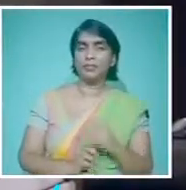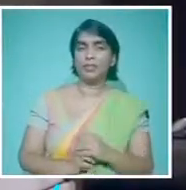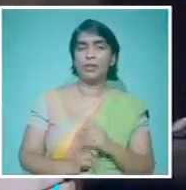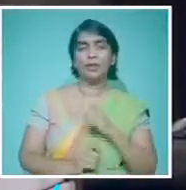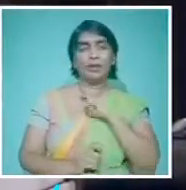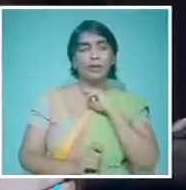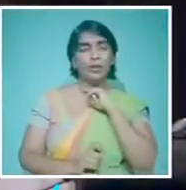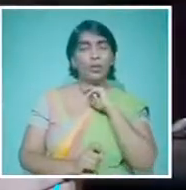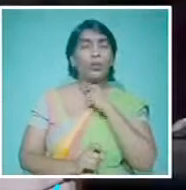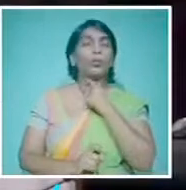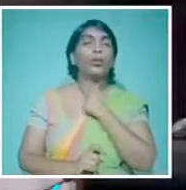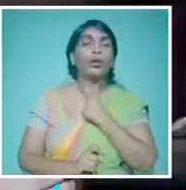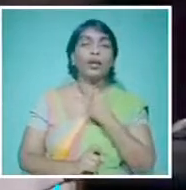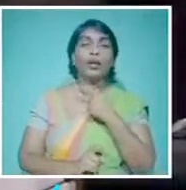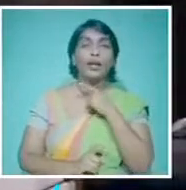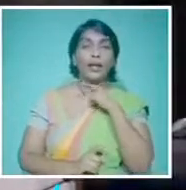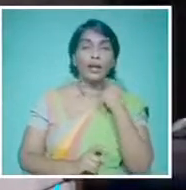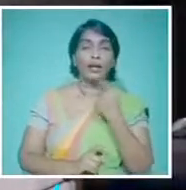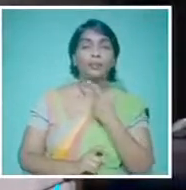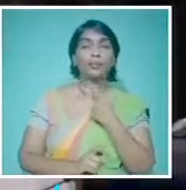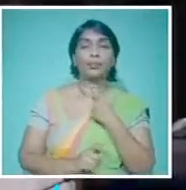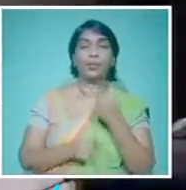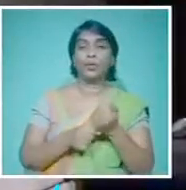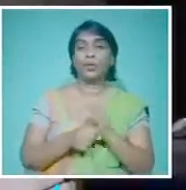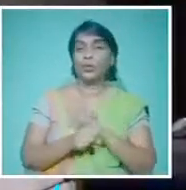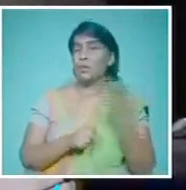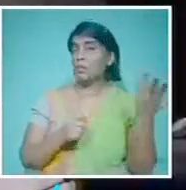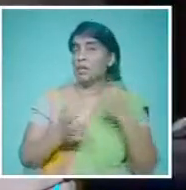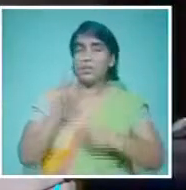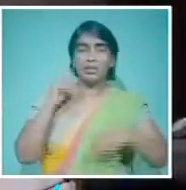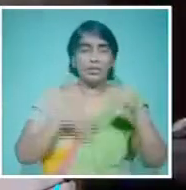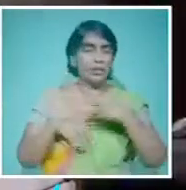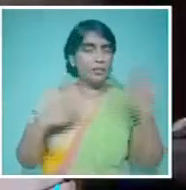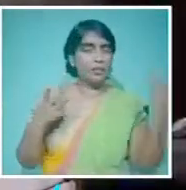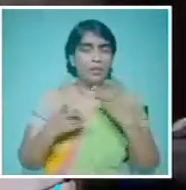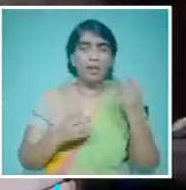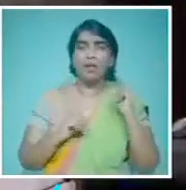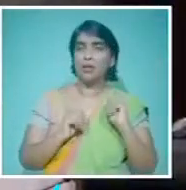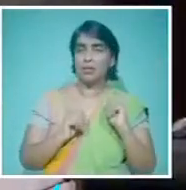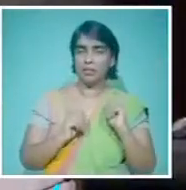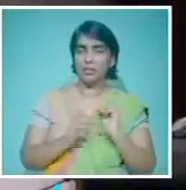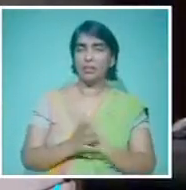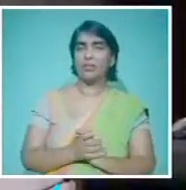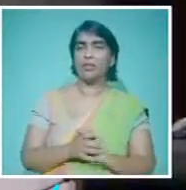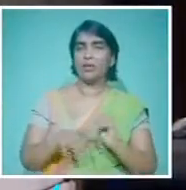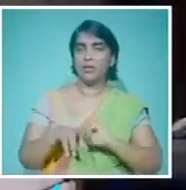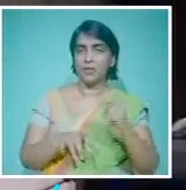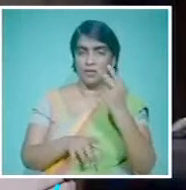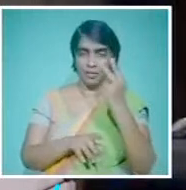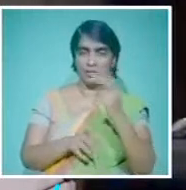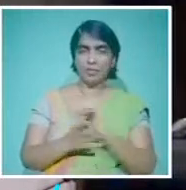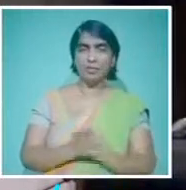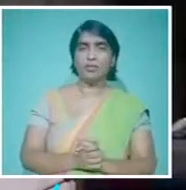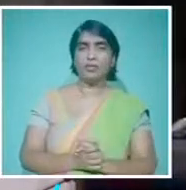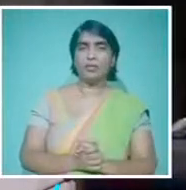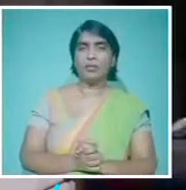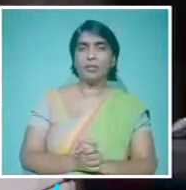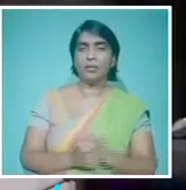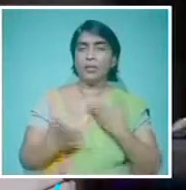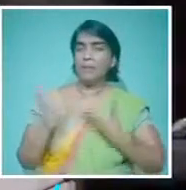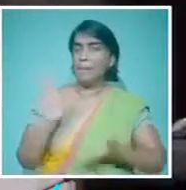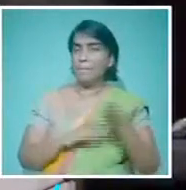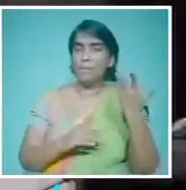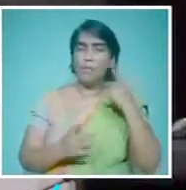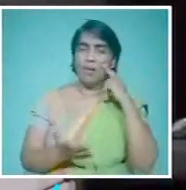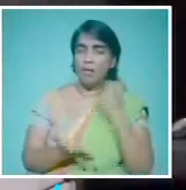උගුර ලේරා වෙනකම් කෑගැව්වා අපෝ කොවිඩ් තීජි ඡන්ද දෙන්න බෑ යන්න බෑ මොකද හේතුව honorable member you have 2 more minutes යන්න බෑ